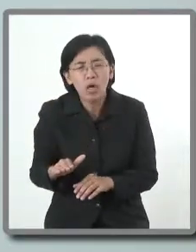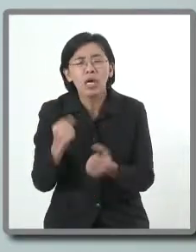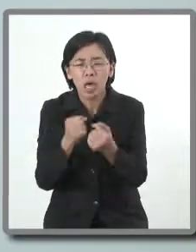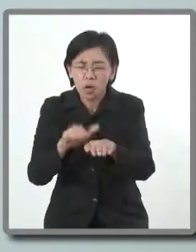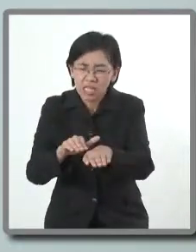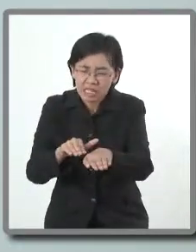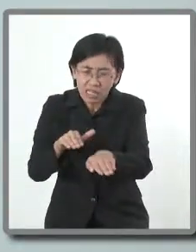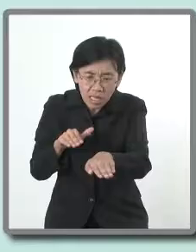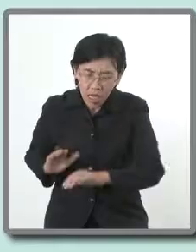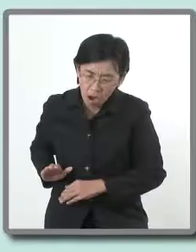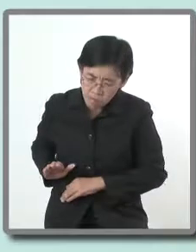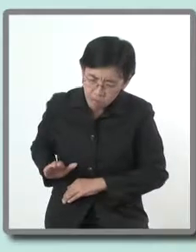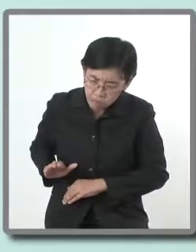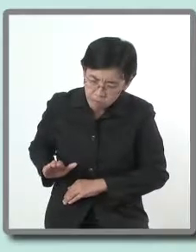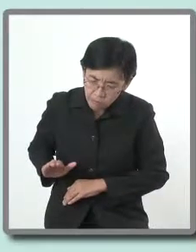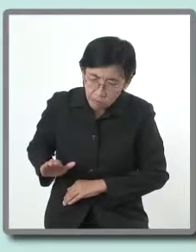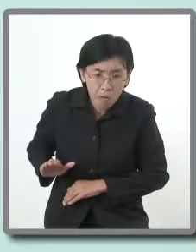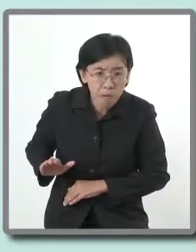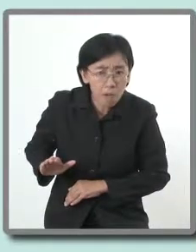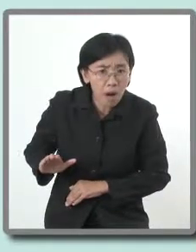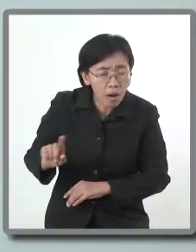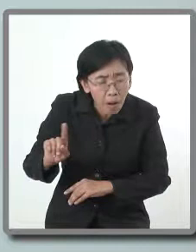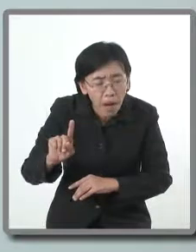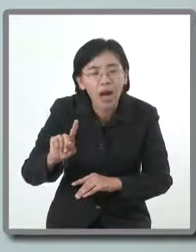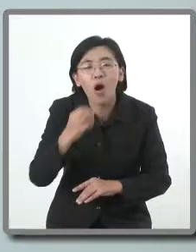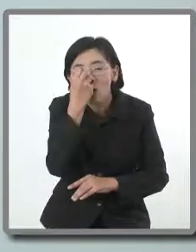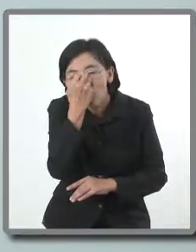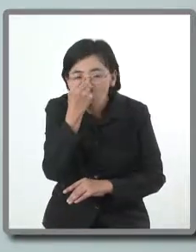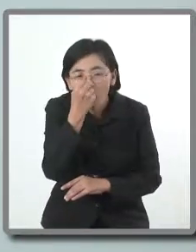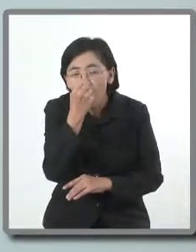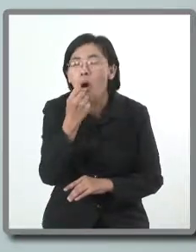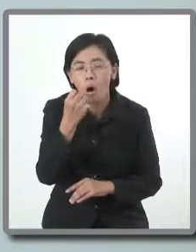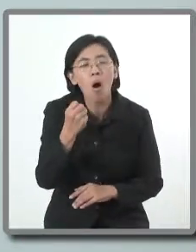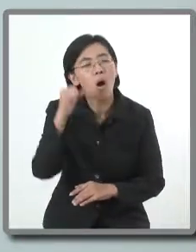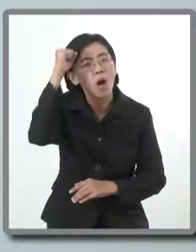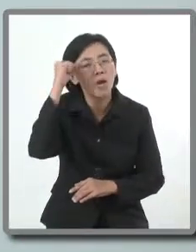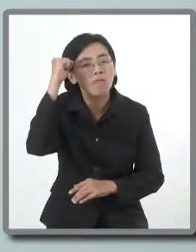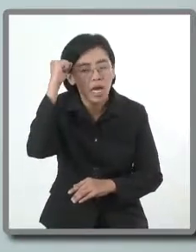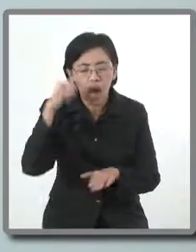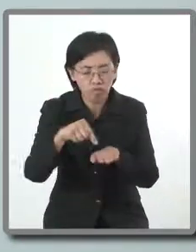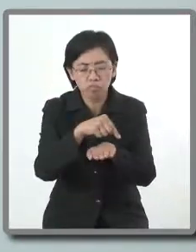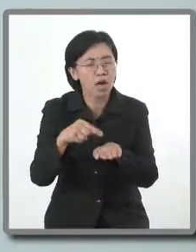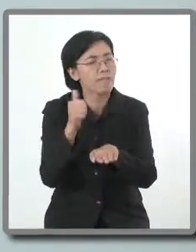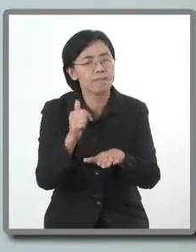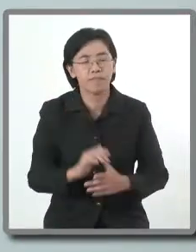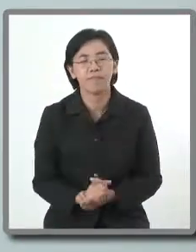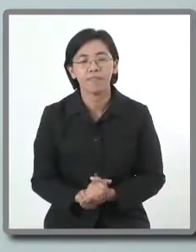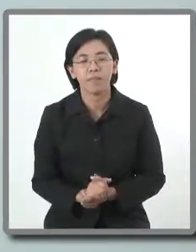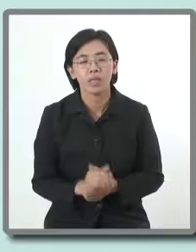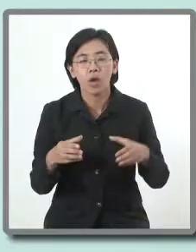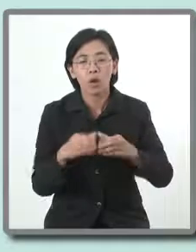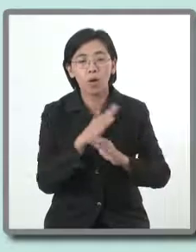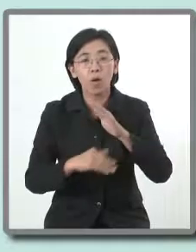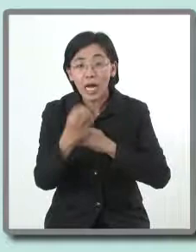านได้อย่างสมบูรณ์ไหมนะครับซึ่งผลการทดสอบก็สามารถใช้ได้อย่างสมบูรณ์นะครับและที่สำคัญเนี่ยคณะคนพิการก็มาร่วมทดส